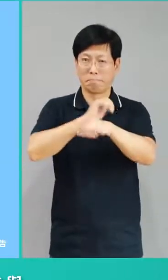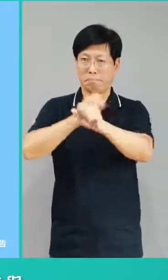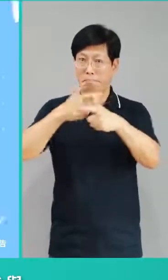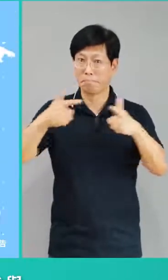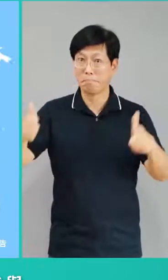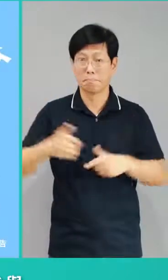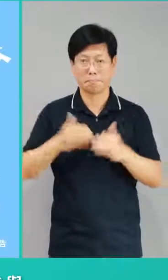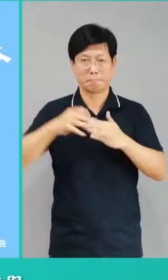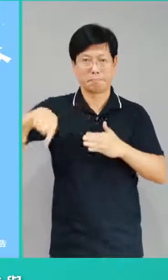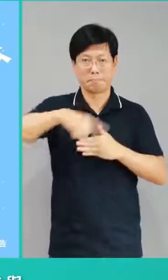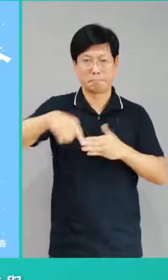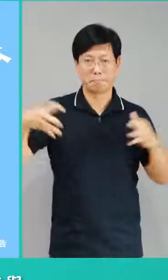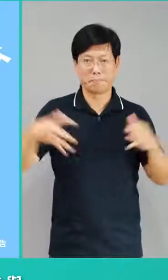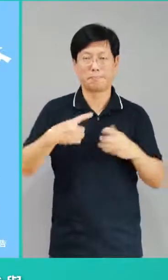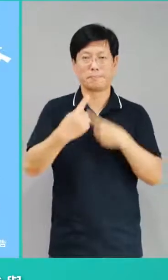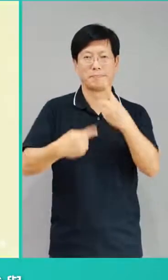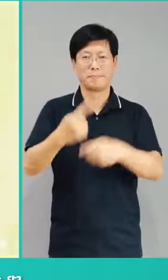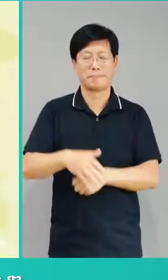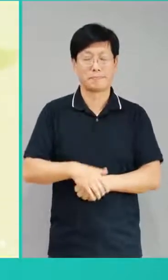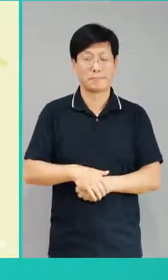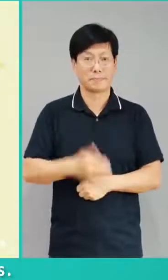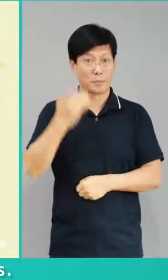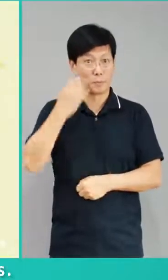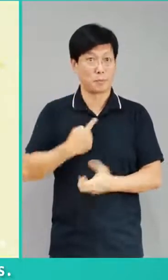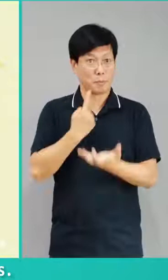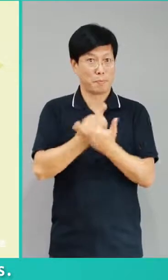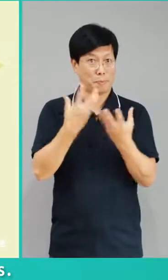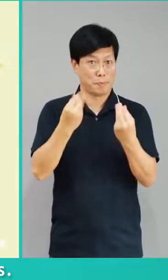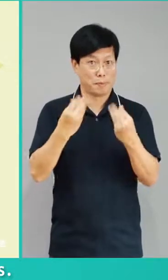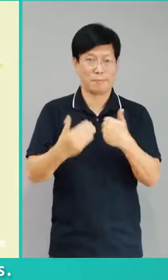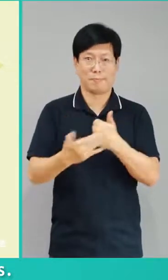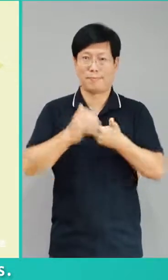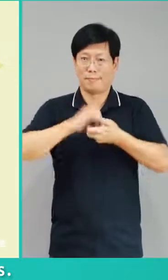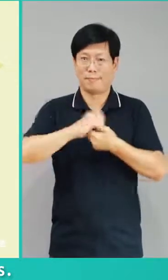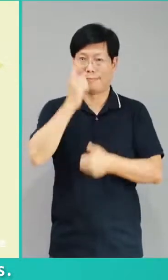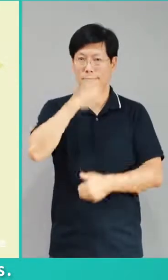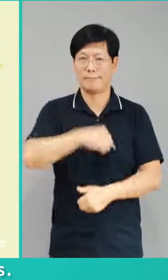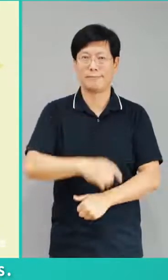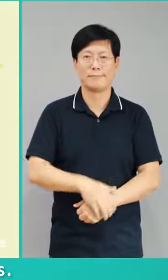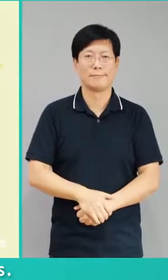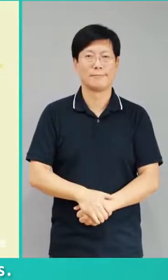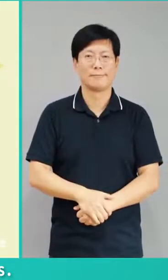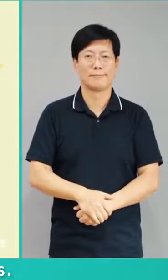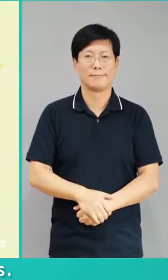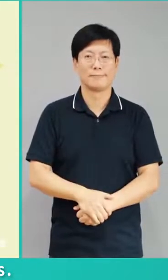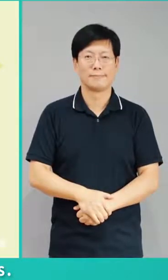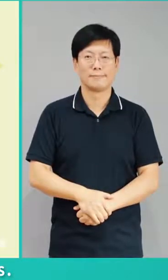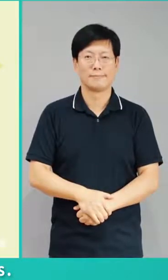精彩的社会需要你我一起参与。 Nothing about us without us.